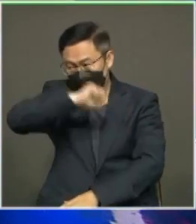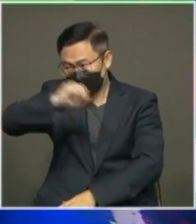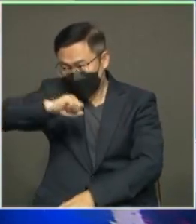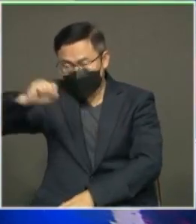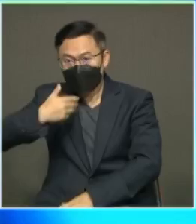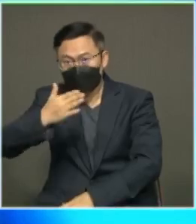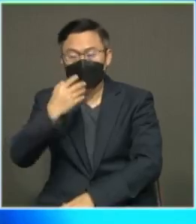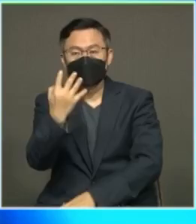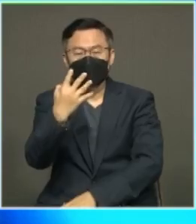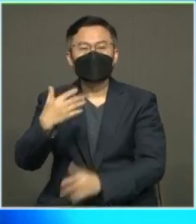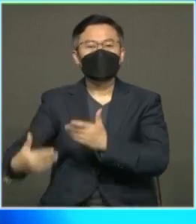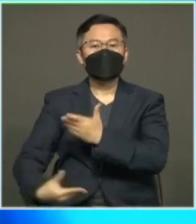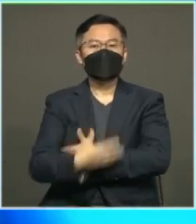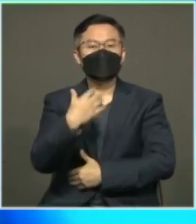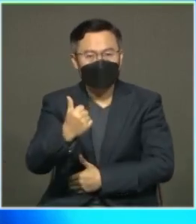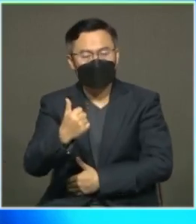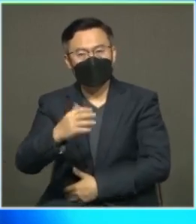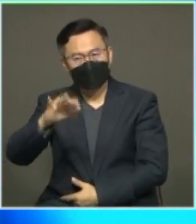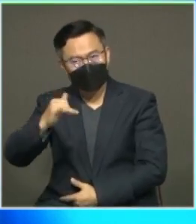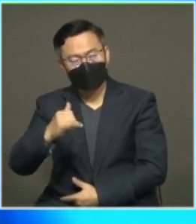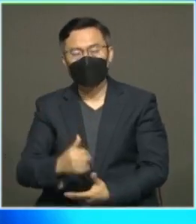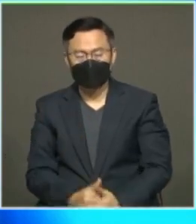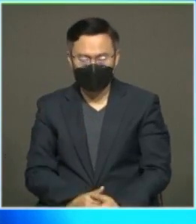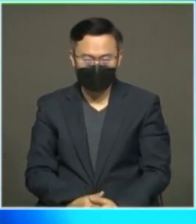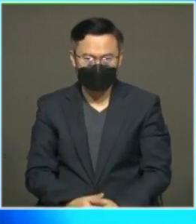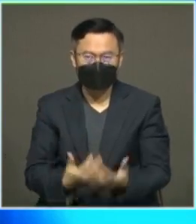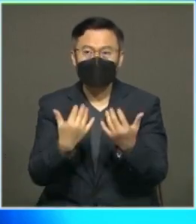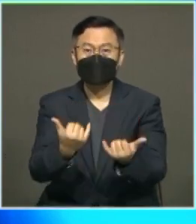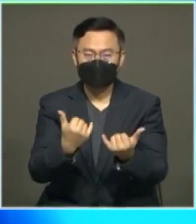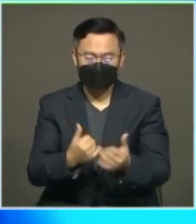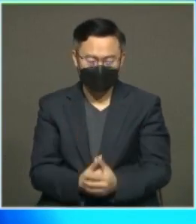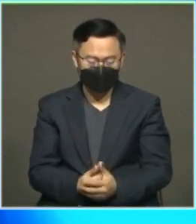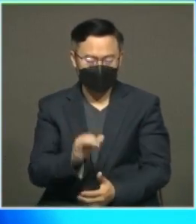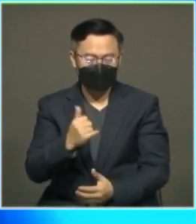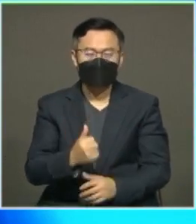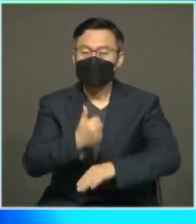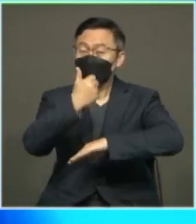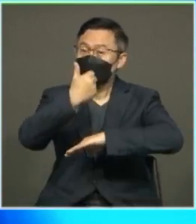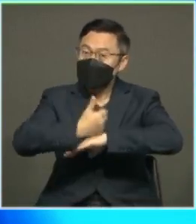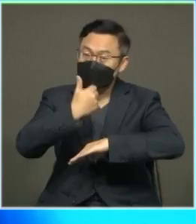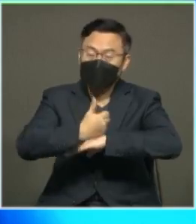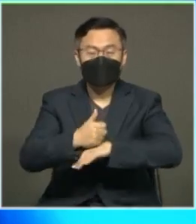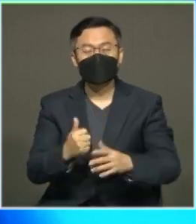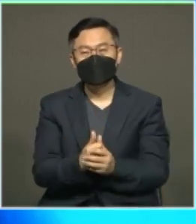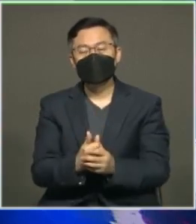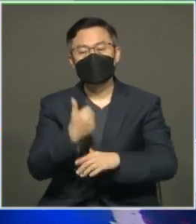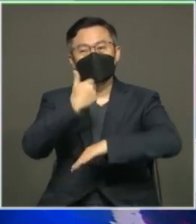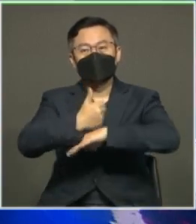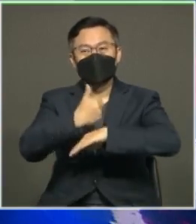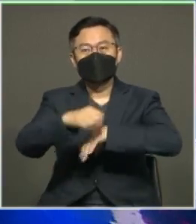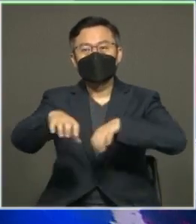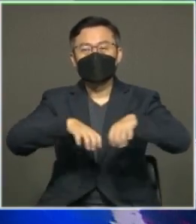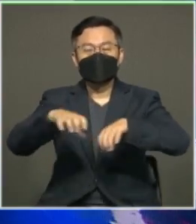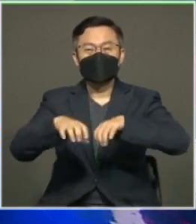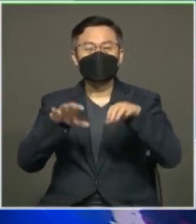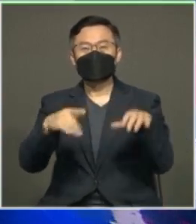ว่าเป็นทูเคิลเป็นคล็อปเป็นเป๊ปส่วนใหญ่จะได้พลังแบบนี ้ถูกต้อง แต่รังนิกบอกว่าไม่เหลืออะไรให้รู้